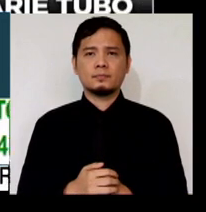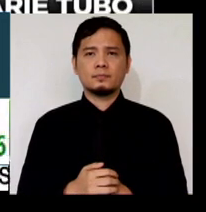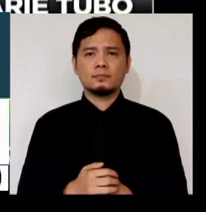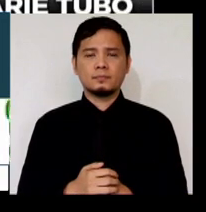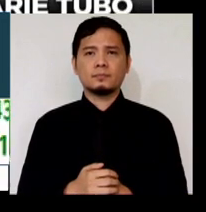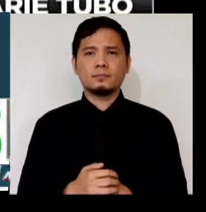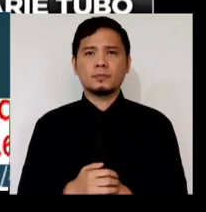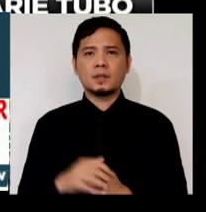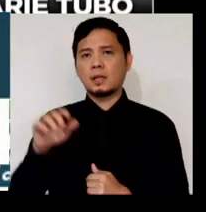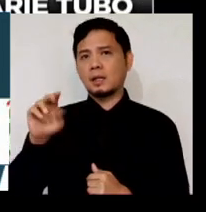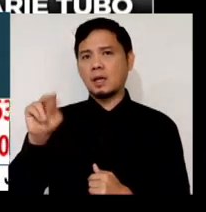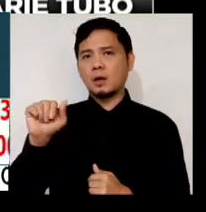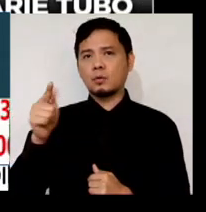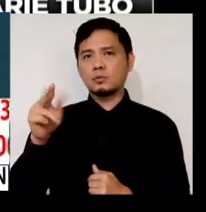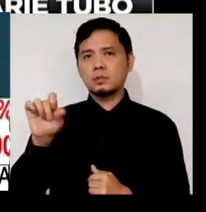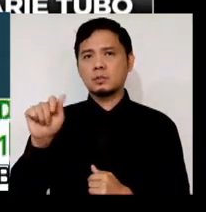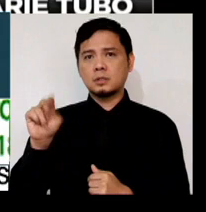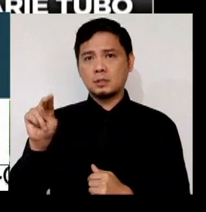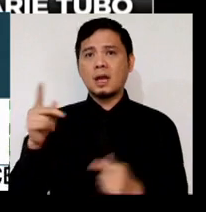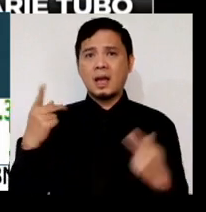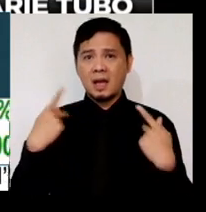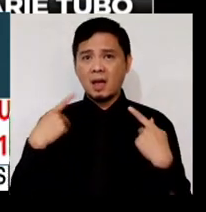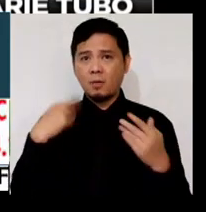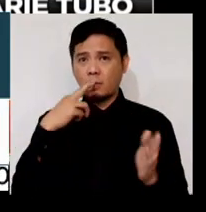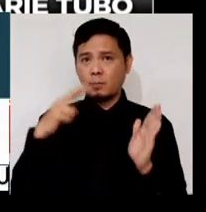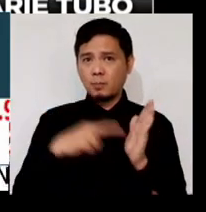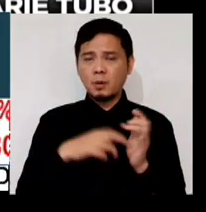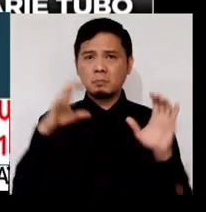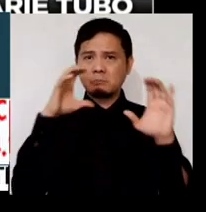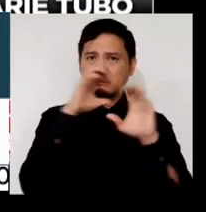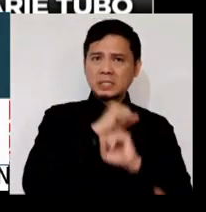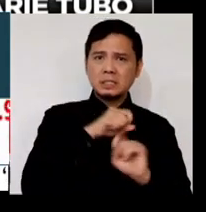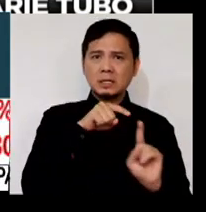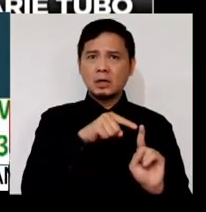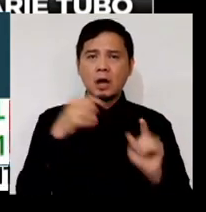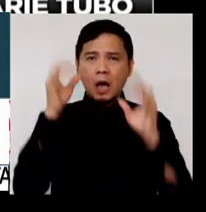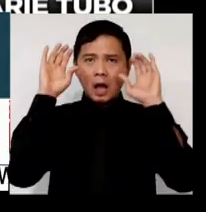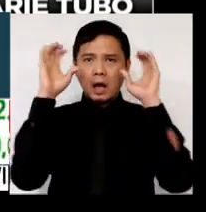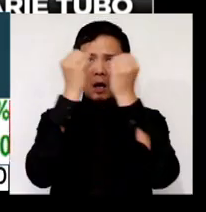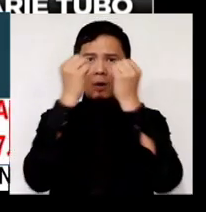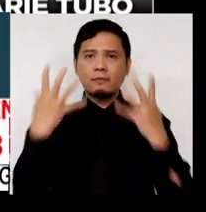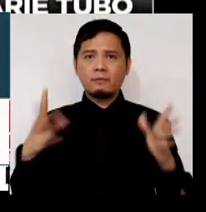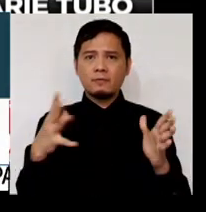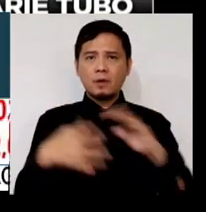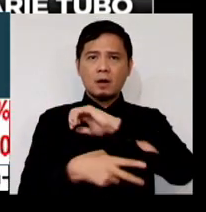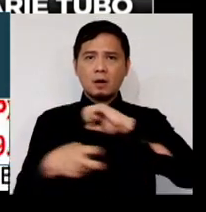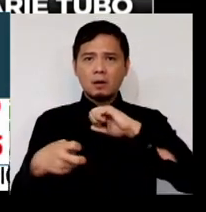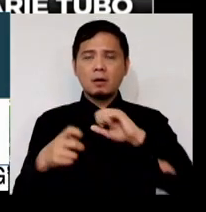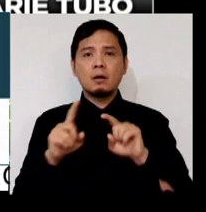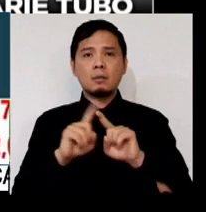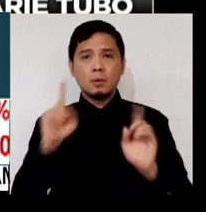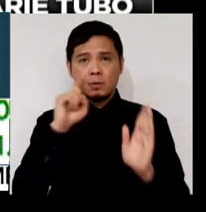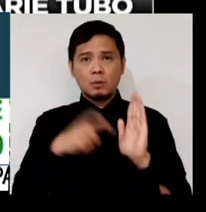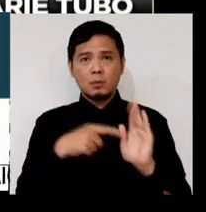San Agustin, may isang reported na missing na kinuha yung kalabaw niya, pero ang nakita ngayon, kalabaw